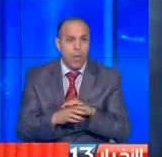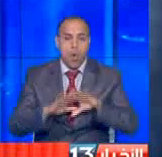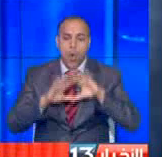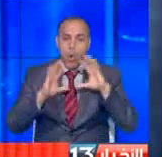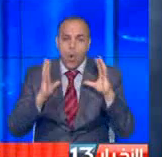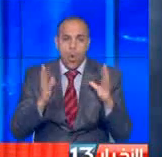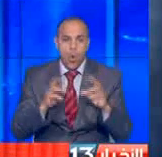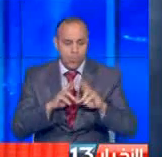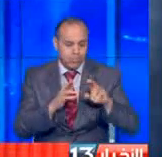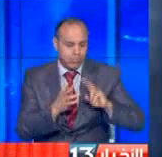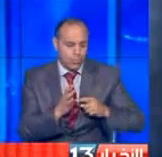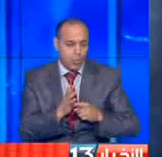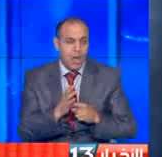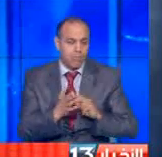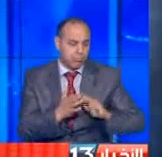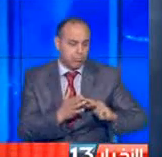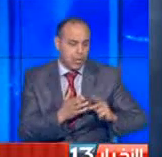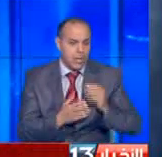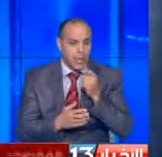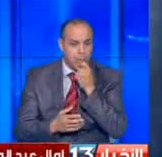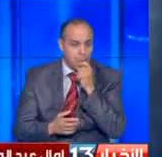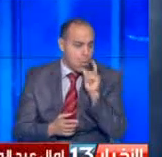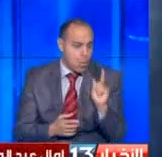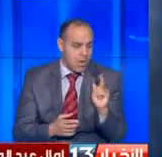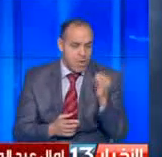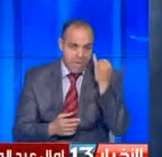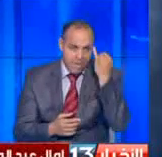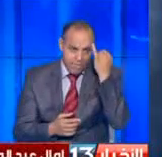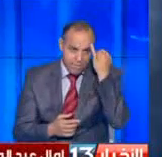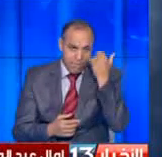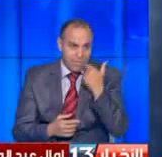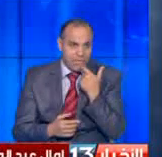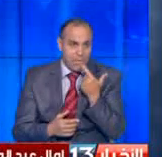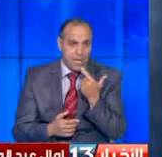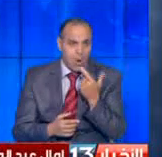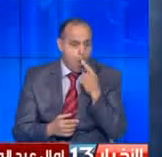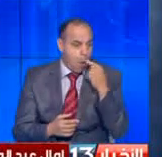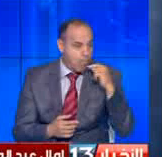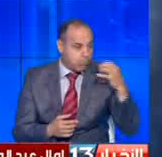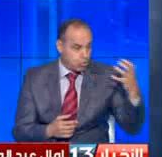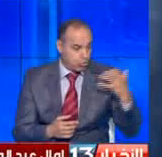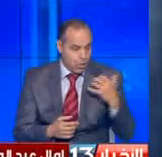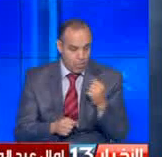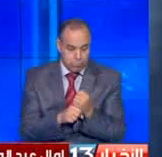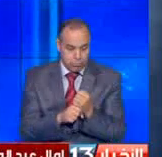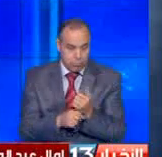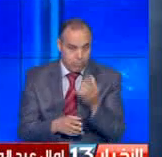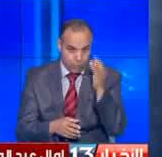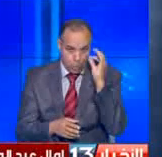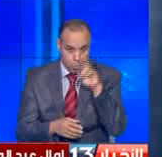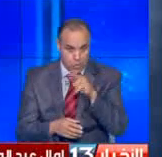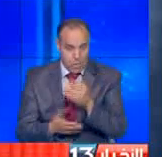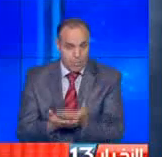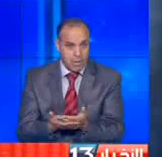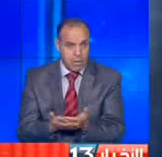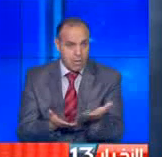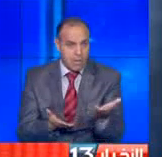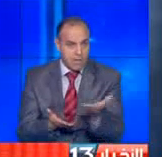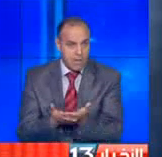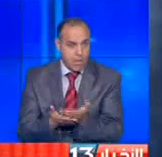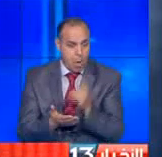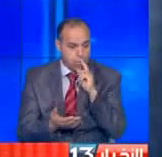التعاقد عليه في اتفاقيه التحكيم ما بين نقولوا الى مستغفر المستثمر بالشيء يستثمر في الدوله تنفي ما بين